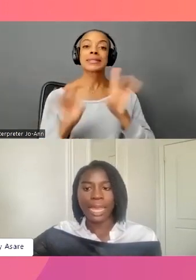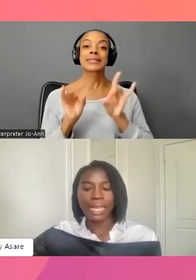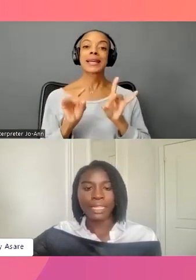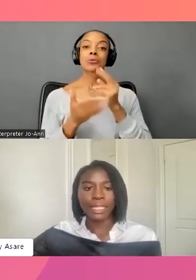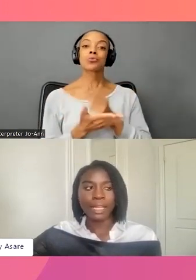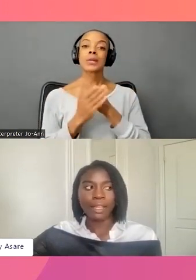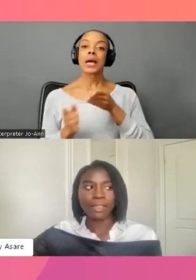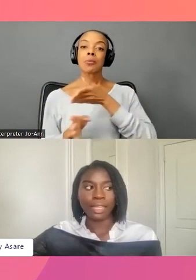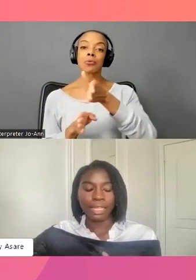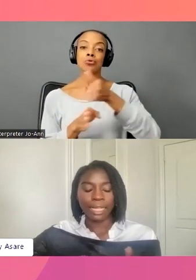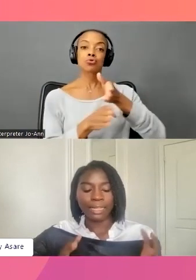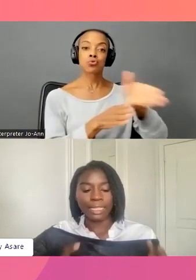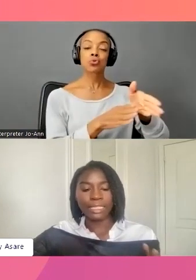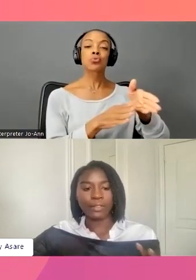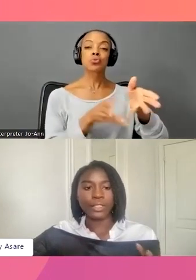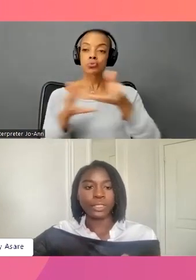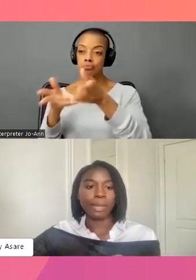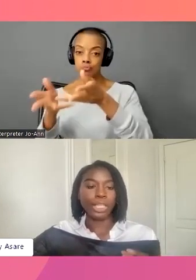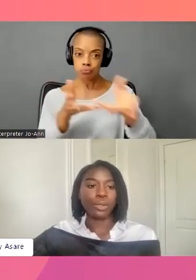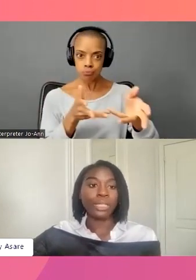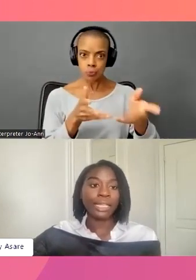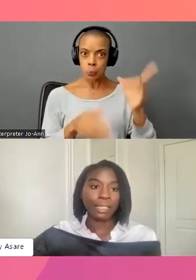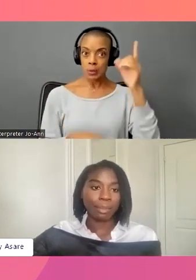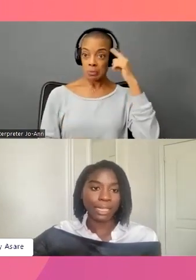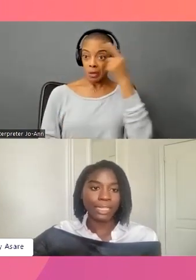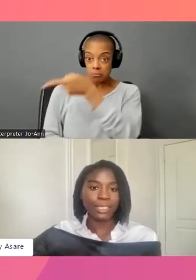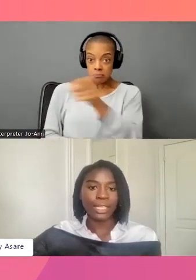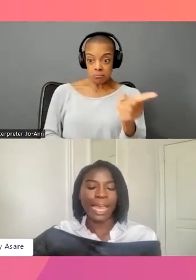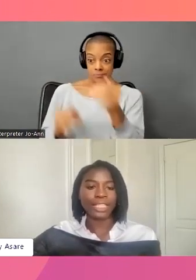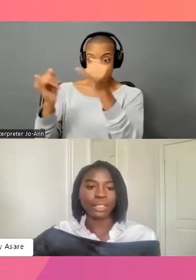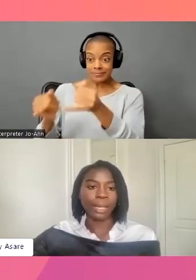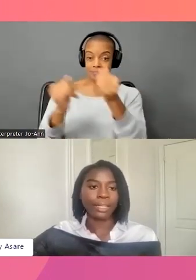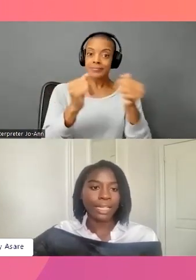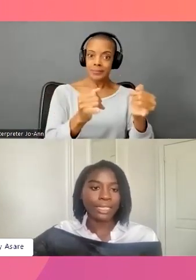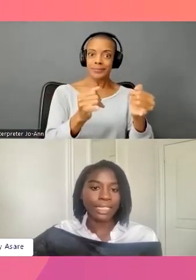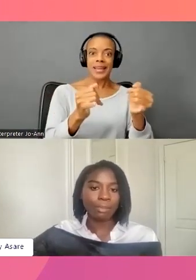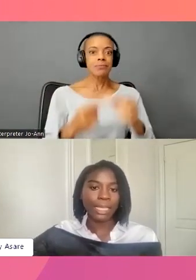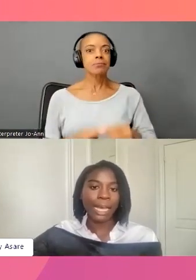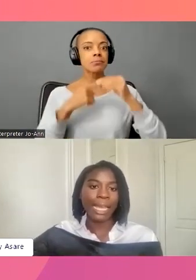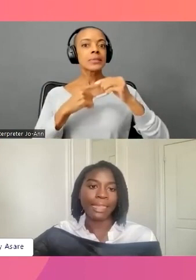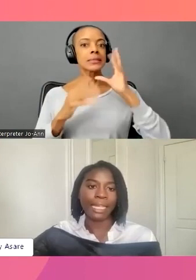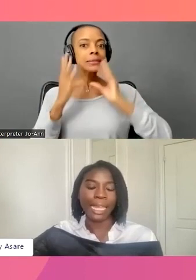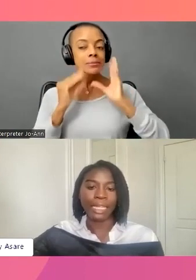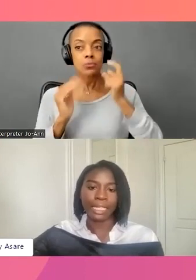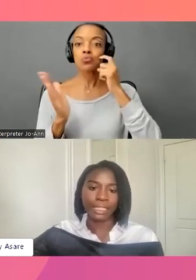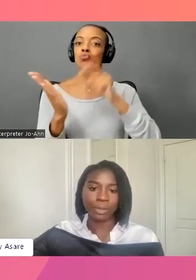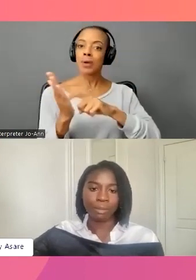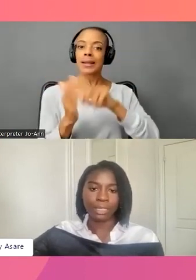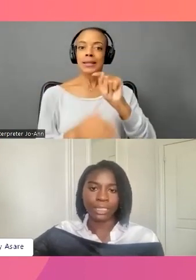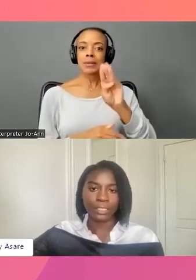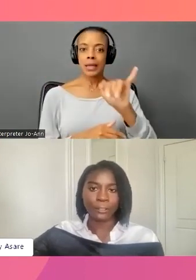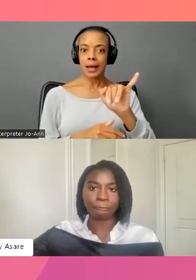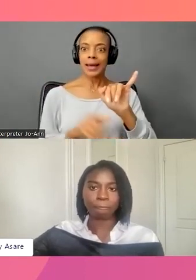correcte? Nous avons donc recherché des professionnels qui seraient uniquement placés pour